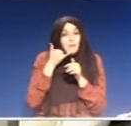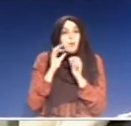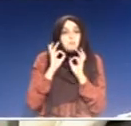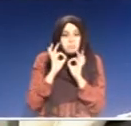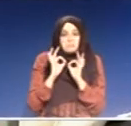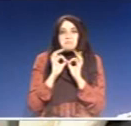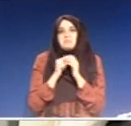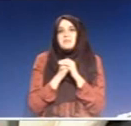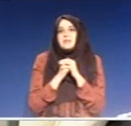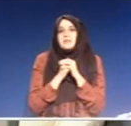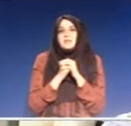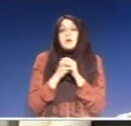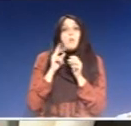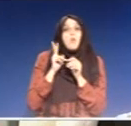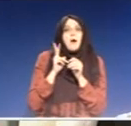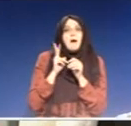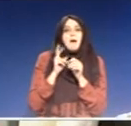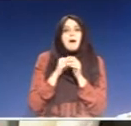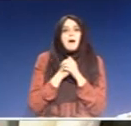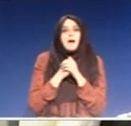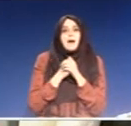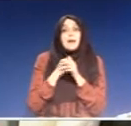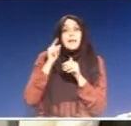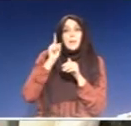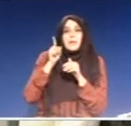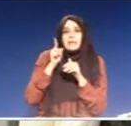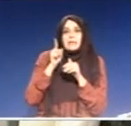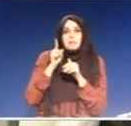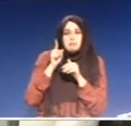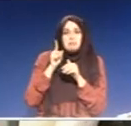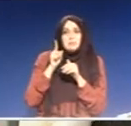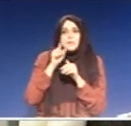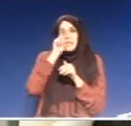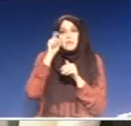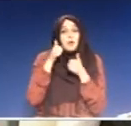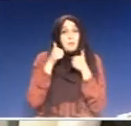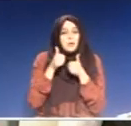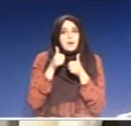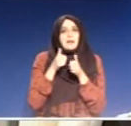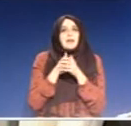الهادف، لأنه فعلا كيف نقيس المجتمعات؟ فإذا كان المجتمع